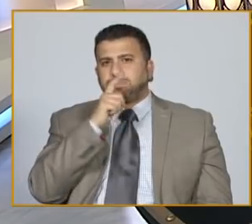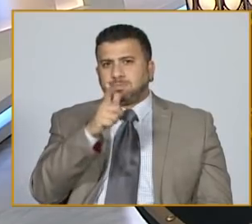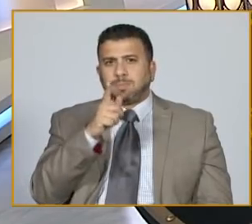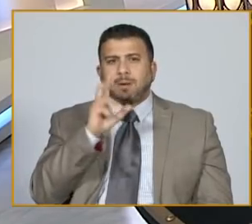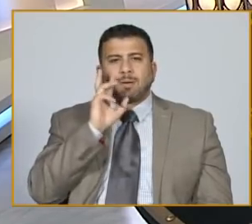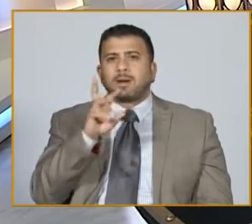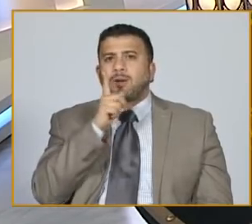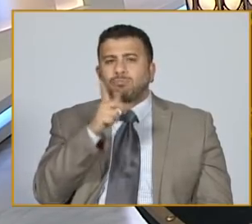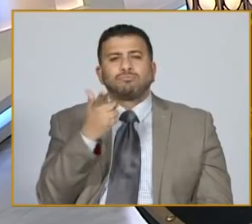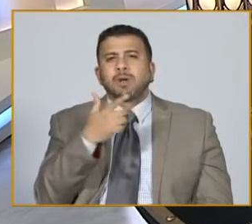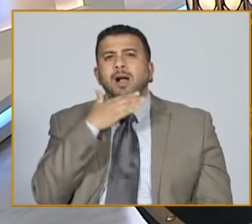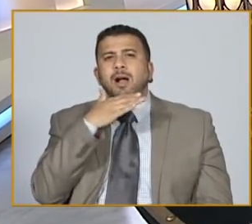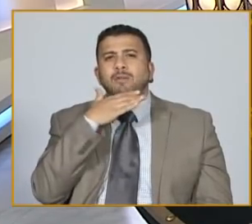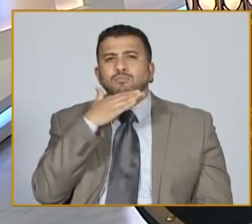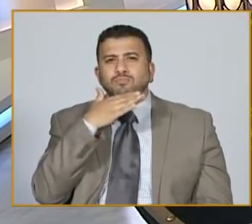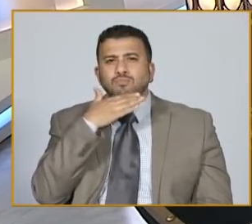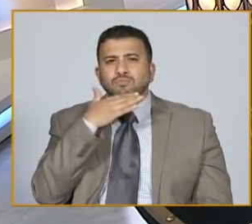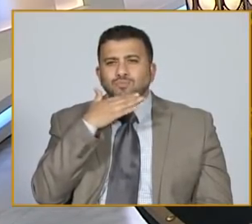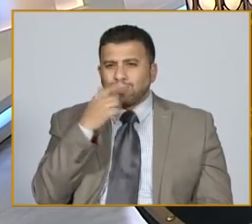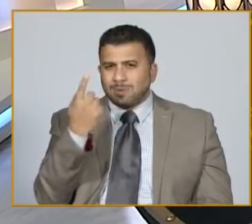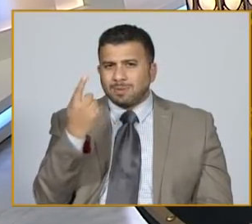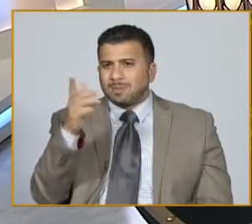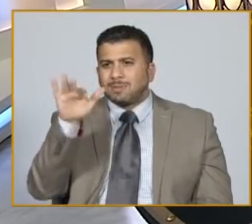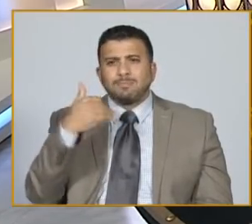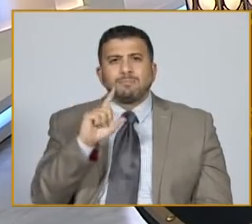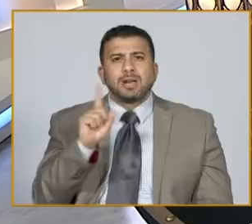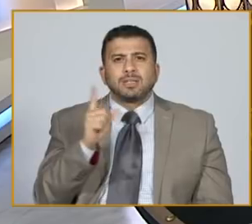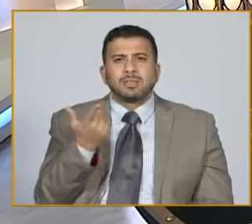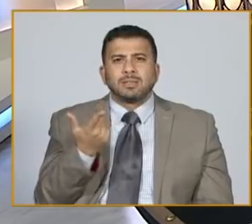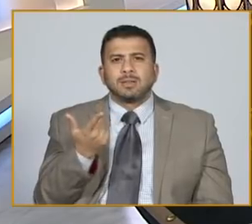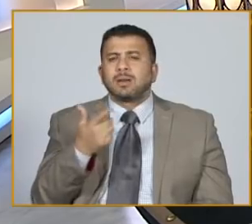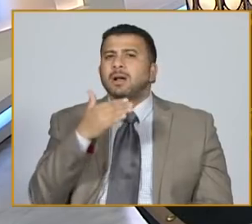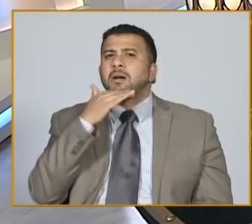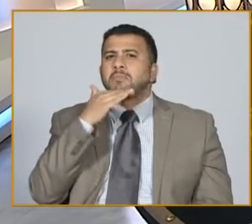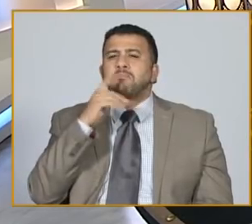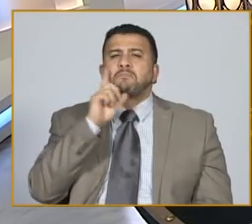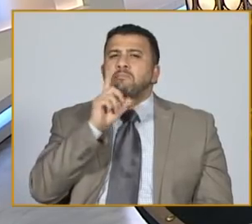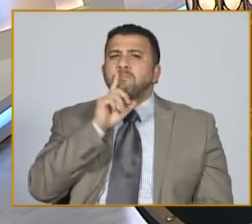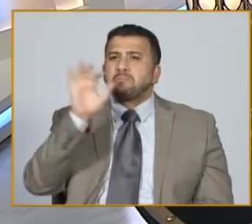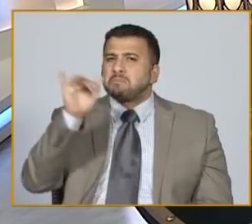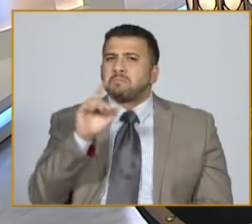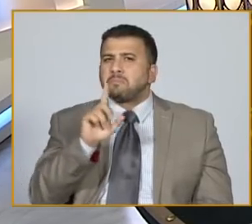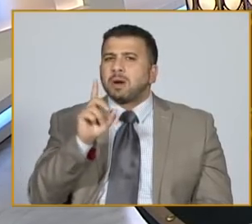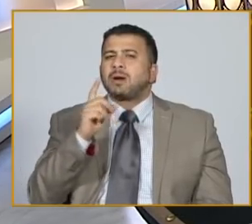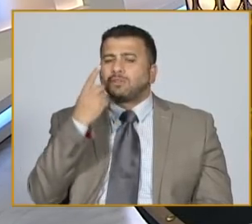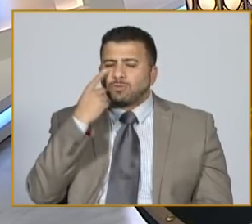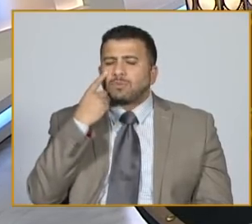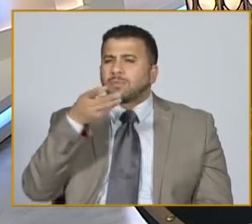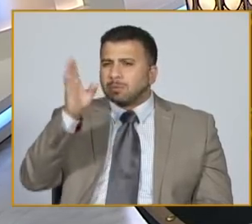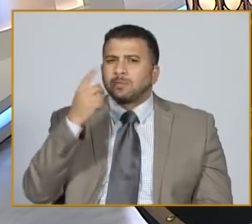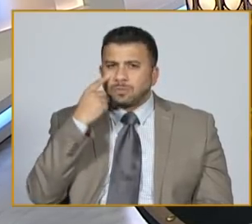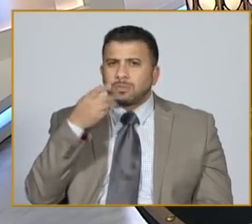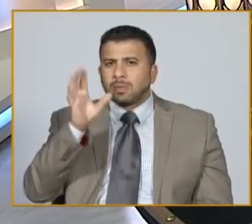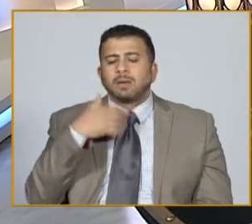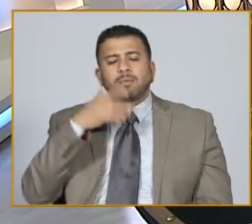عزيز عند الوالد. فابوي يقول لي احمد شوف فلان ليش ما يجي؟ قلت له خله ابوي يمكن ما يبغي يعني، يمكن يجيك المقر. قال لا خليه. المهم تلاقيت وياه